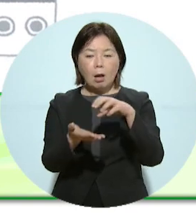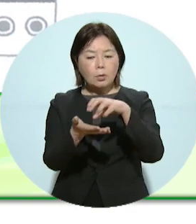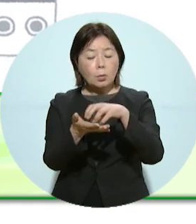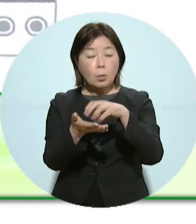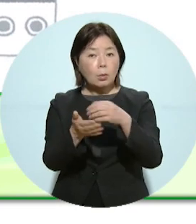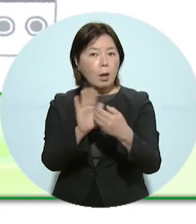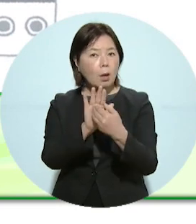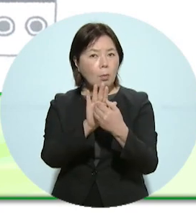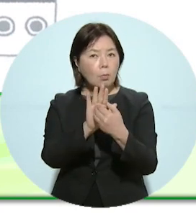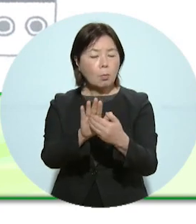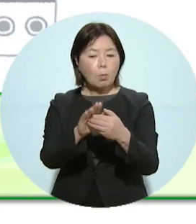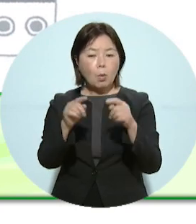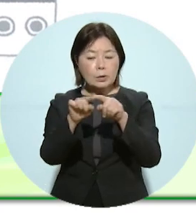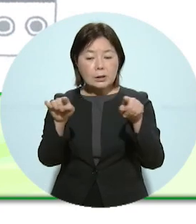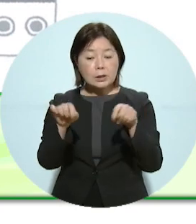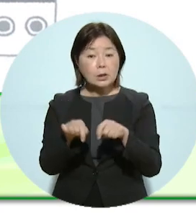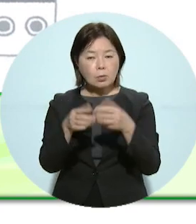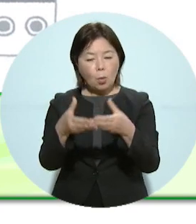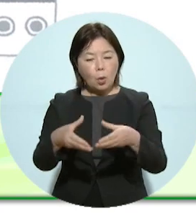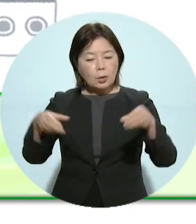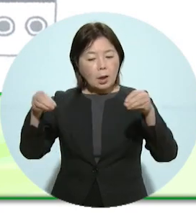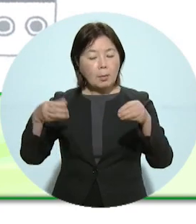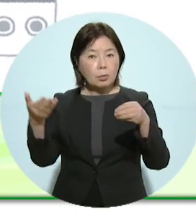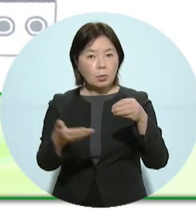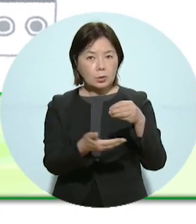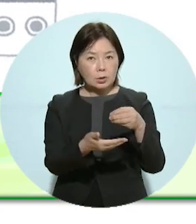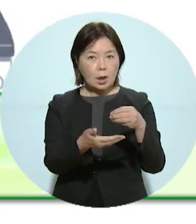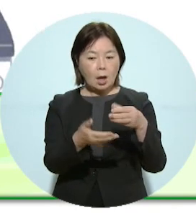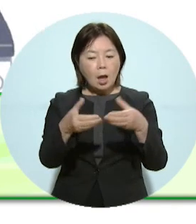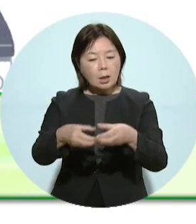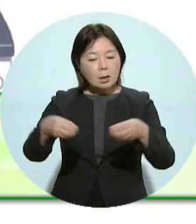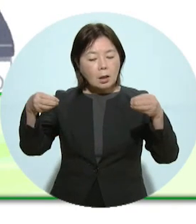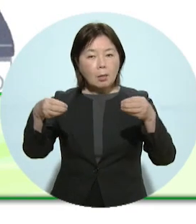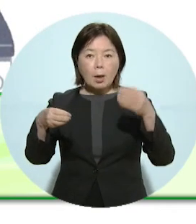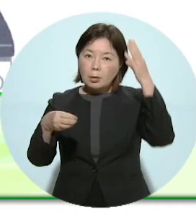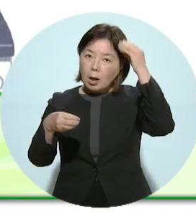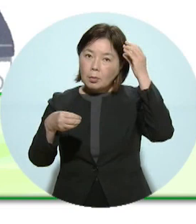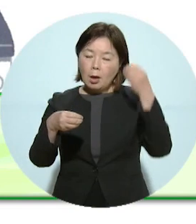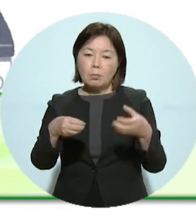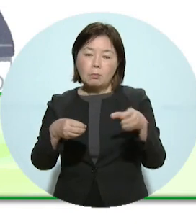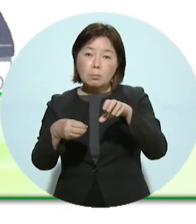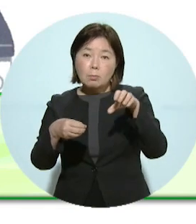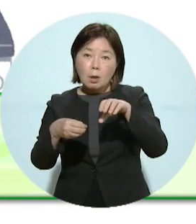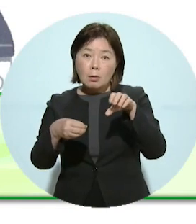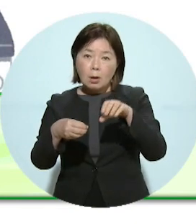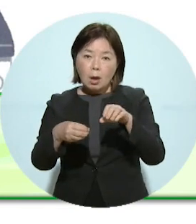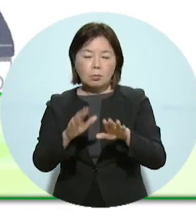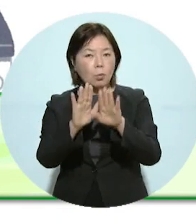ートを鍋の下に敷き、鍋に油を入れて加熱する実験の様子です。